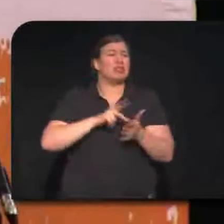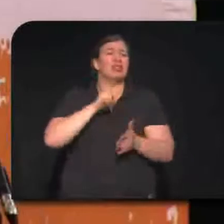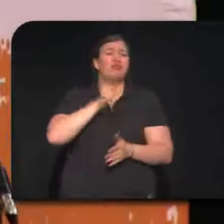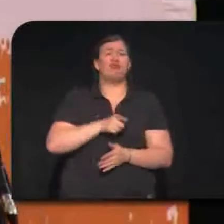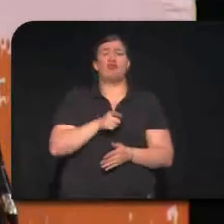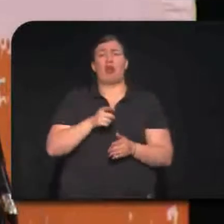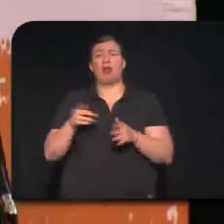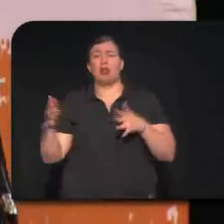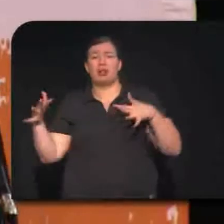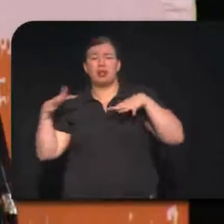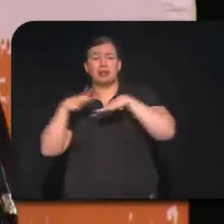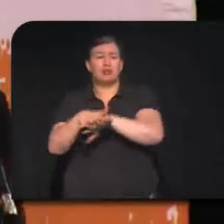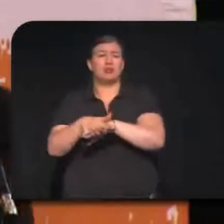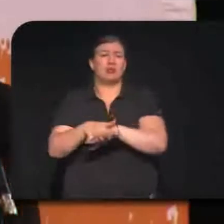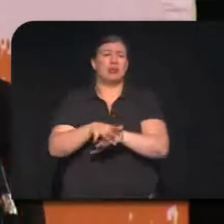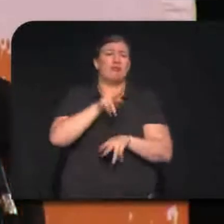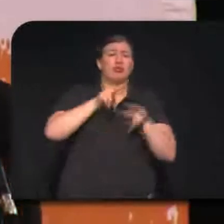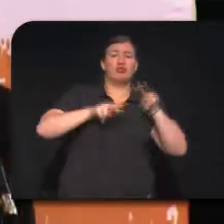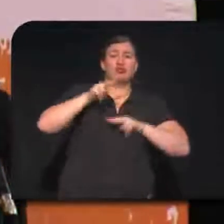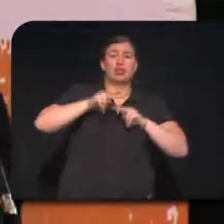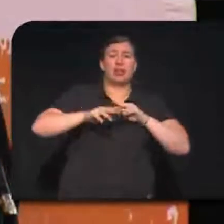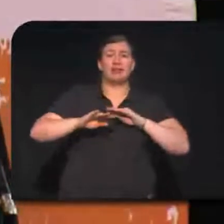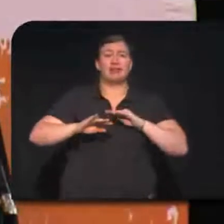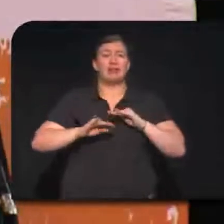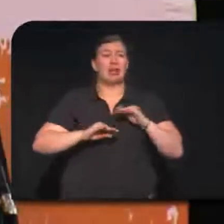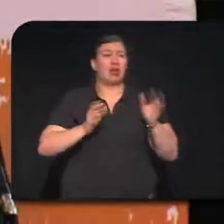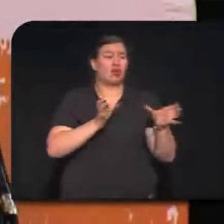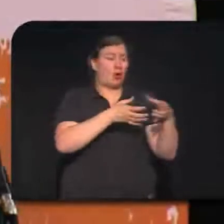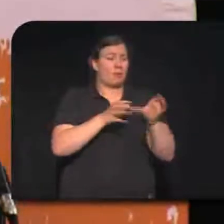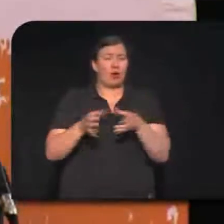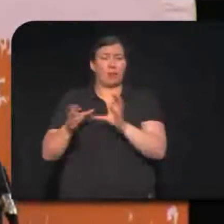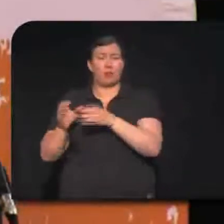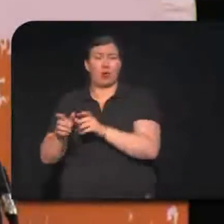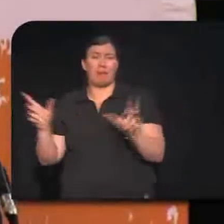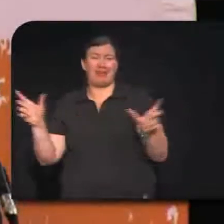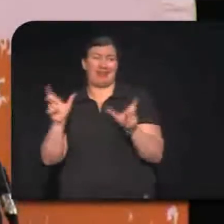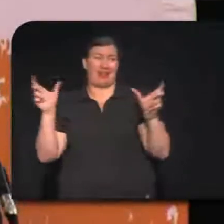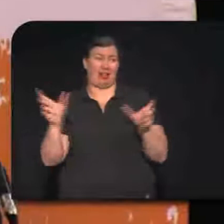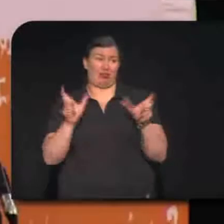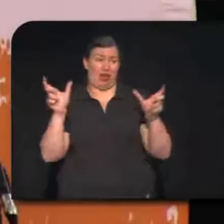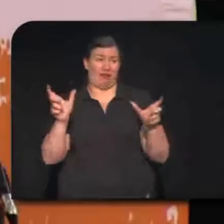different society and witch terms